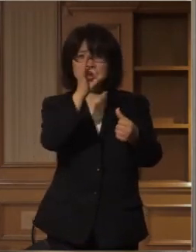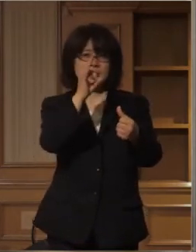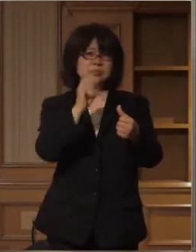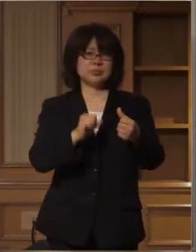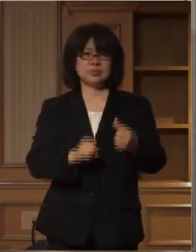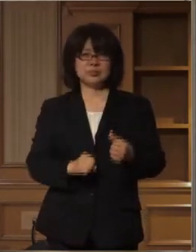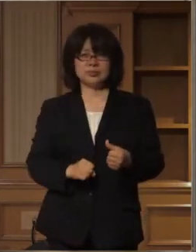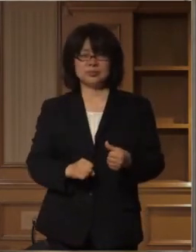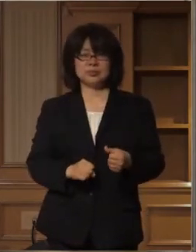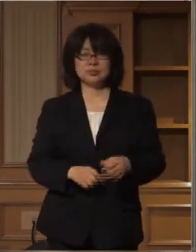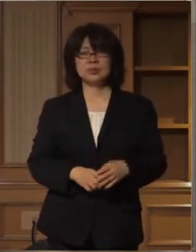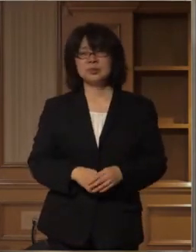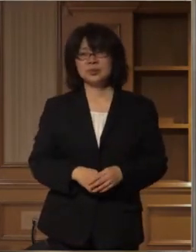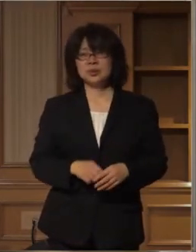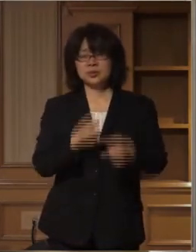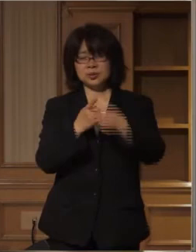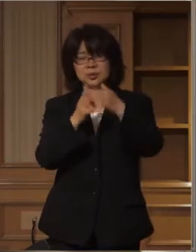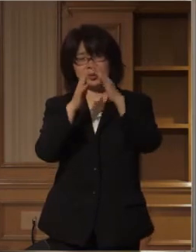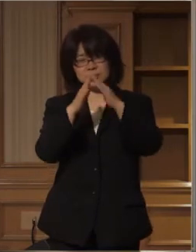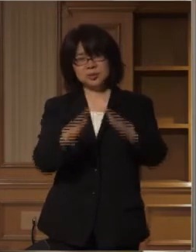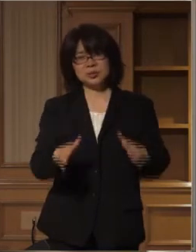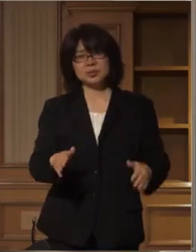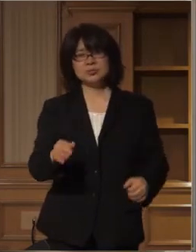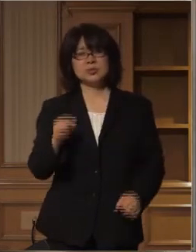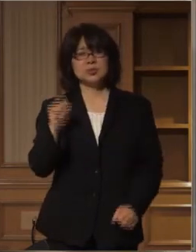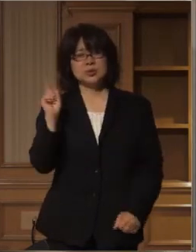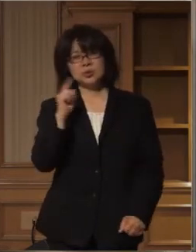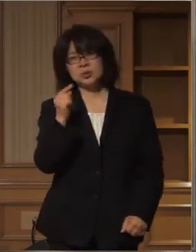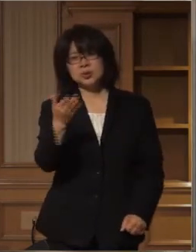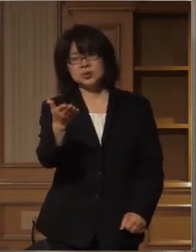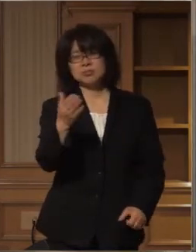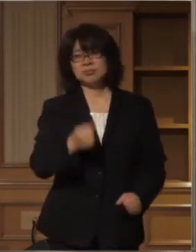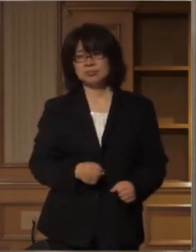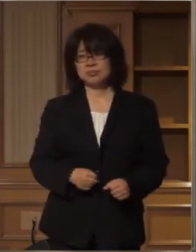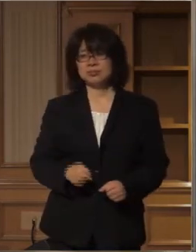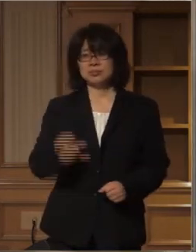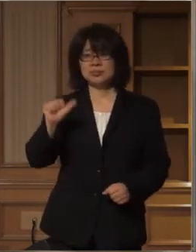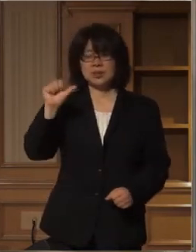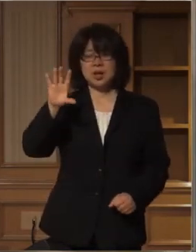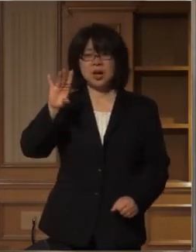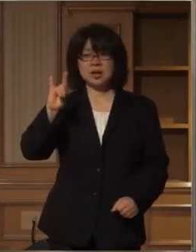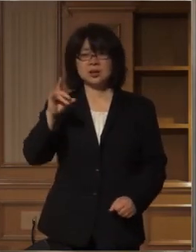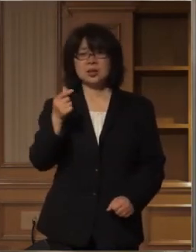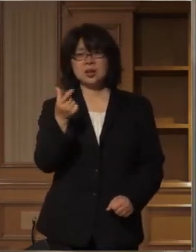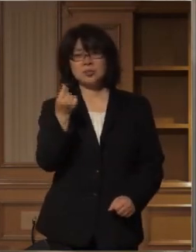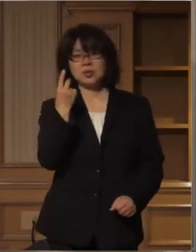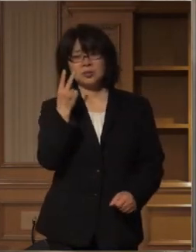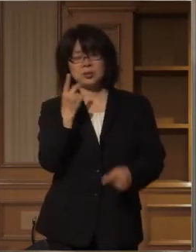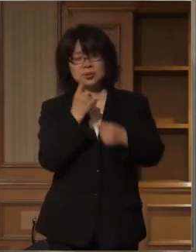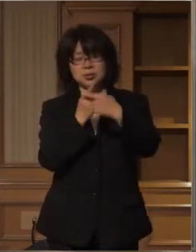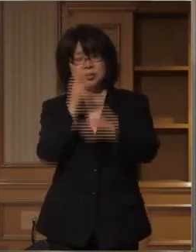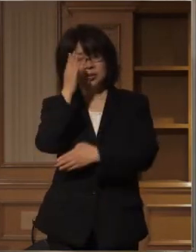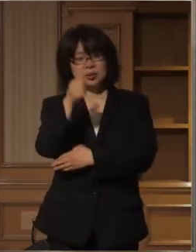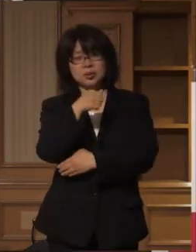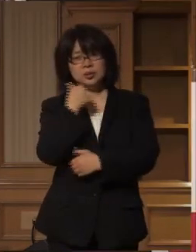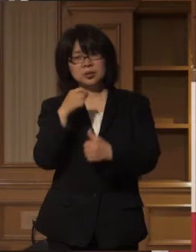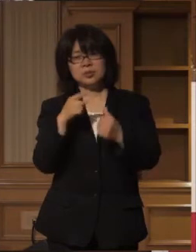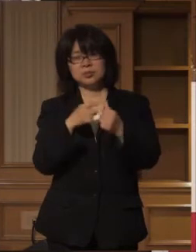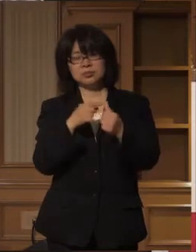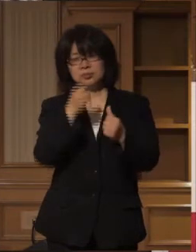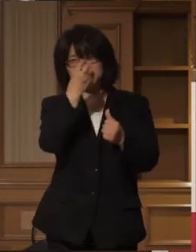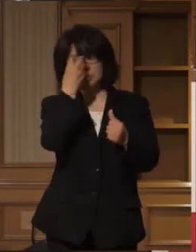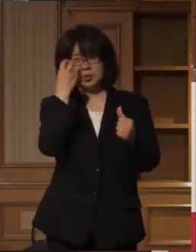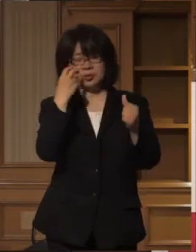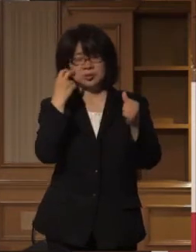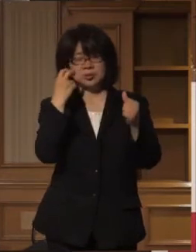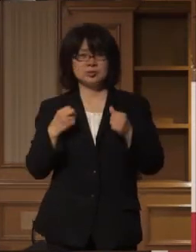でそれで秋元牧師に確認して、一番大きな教会で、それが4万人の教会で、東